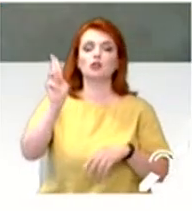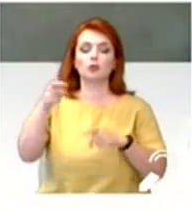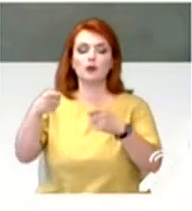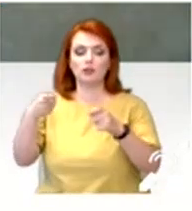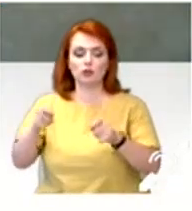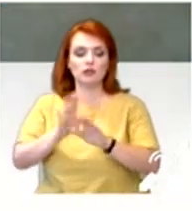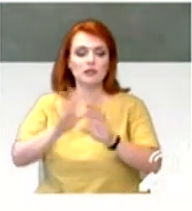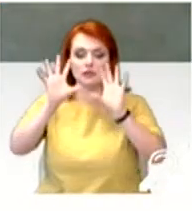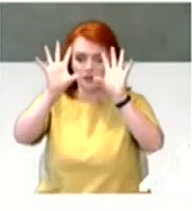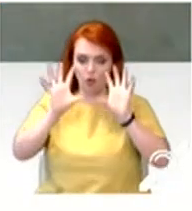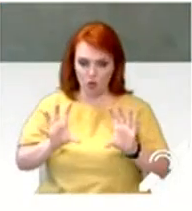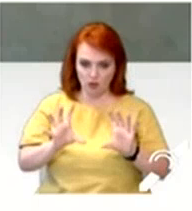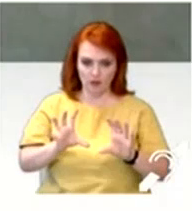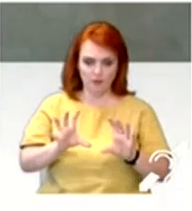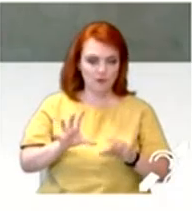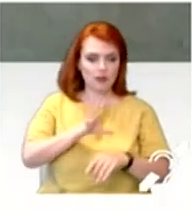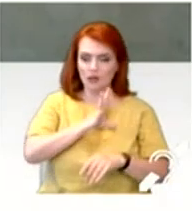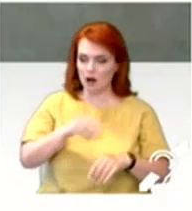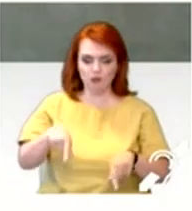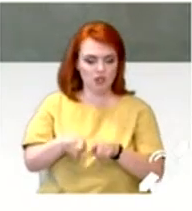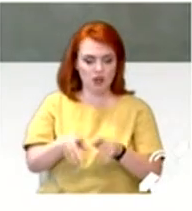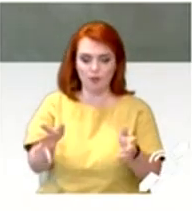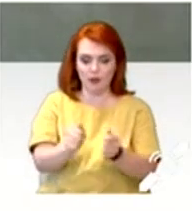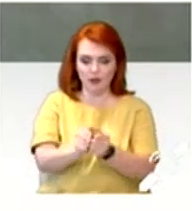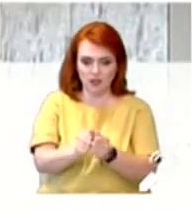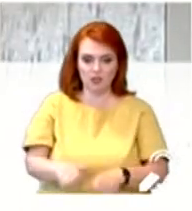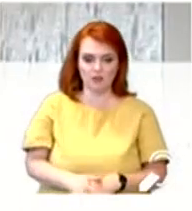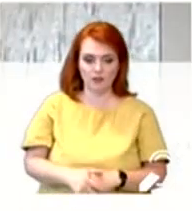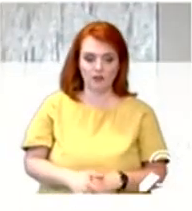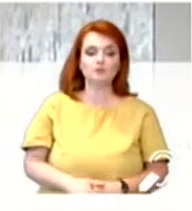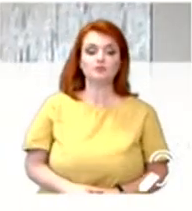arme. Comercianții sunt obligați ca după fiecare vânzare să informeze